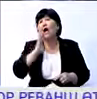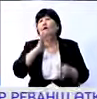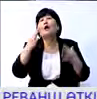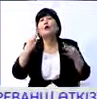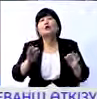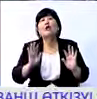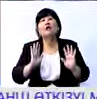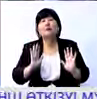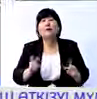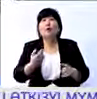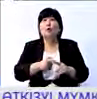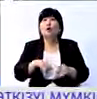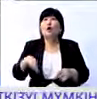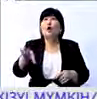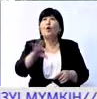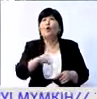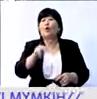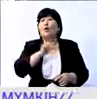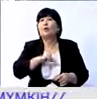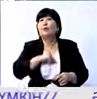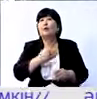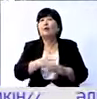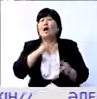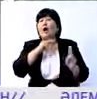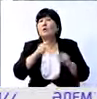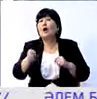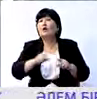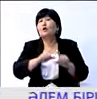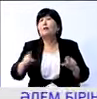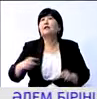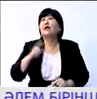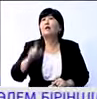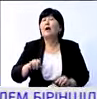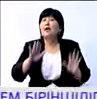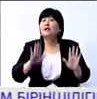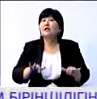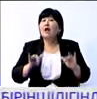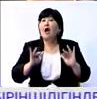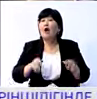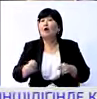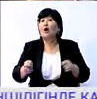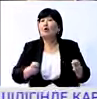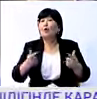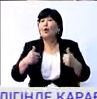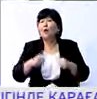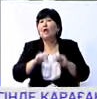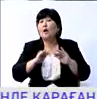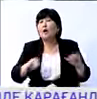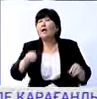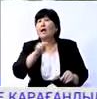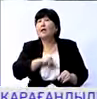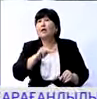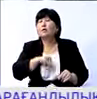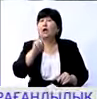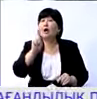рұқсатымен ғана. Осы орайда облыстық еңбек саласындағы бақылау басқармасының мамандары жергілікті атқарушы органдармен бала еңбегін